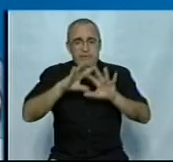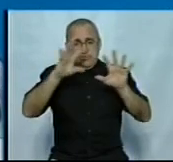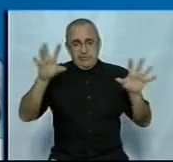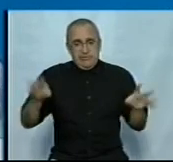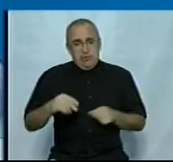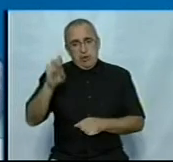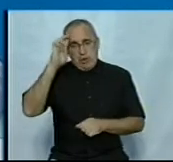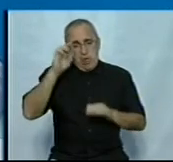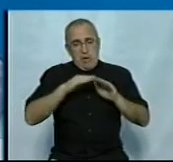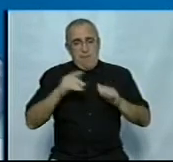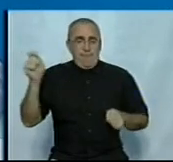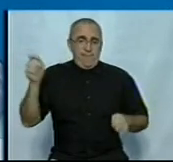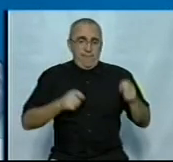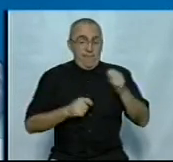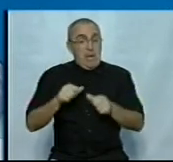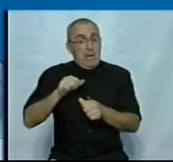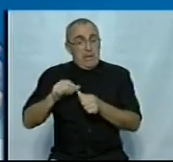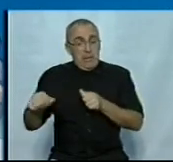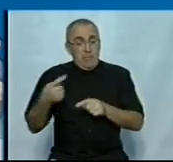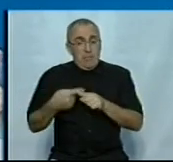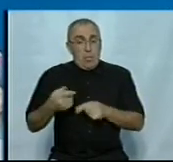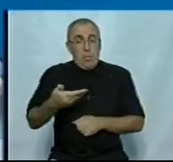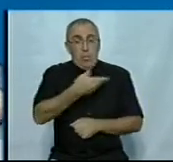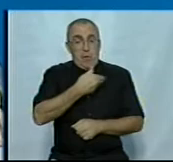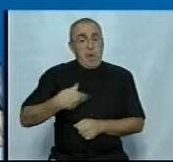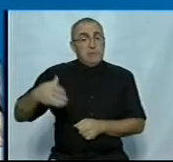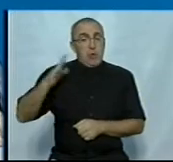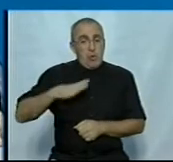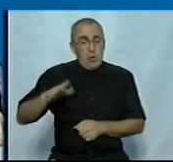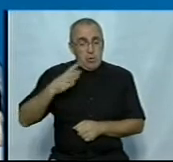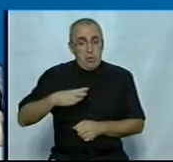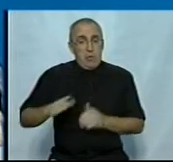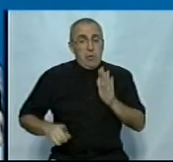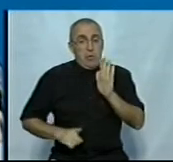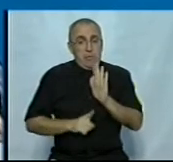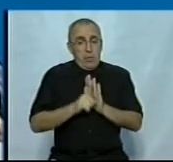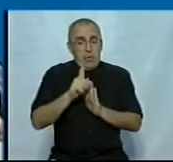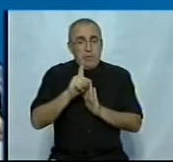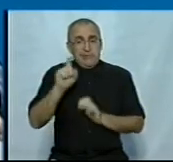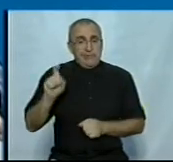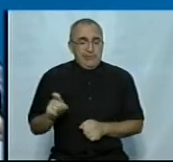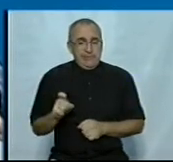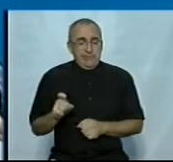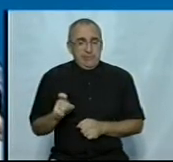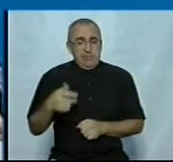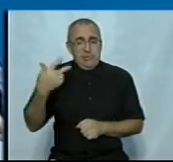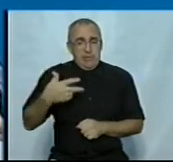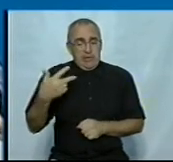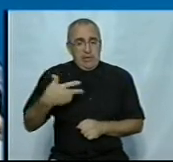загальнодержавного рівня фестиваль. А крім того, нас очікує, вже починаючи з